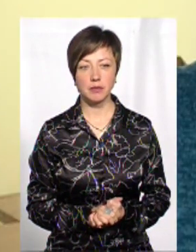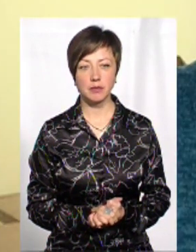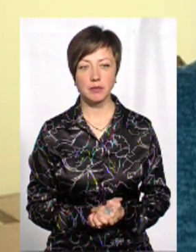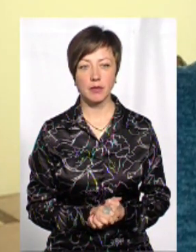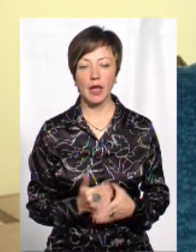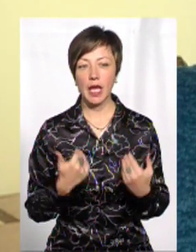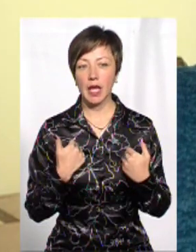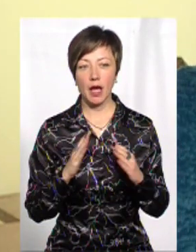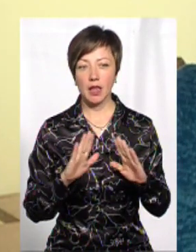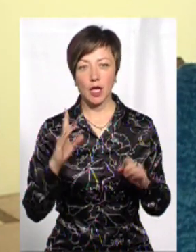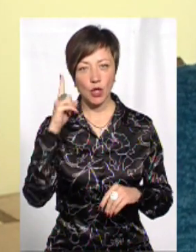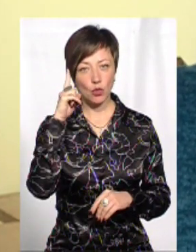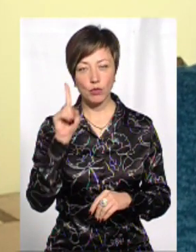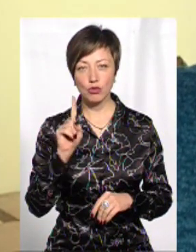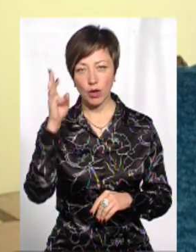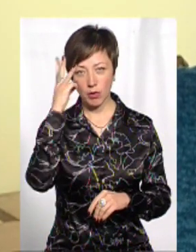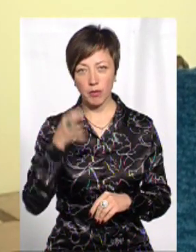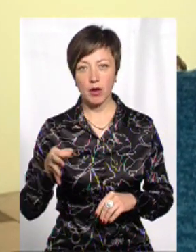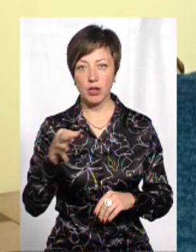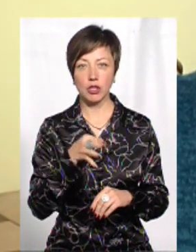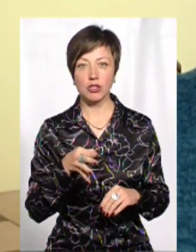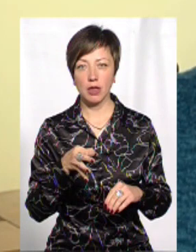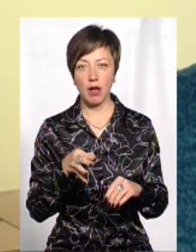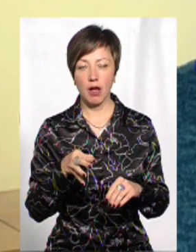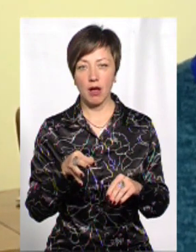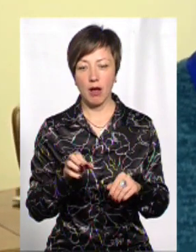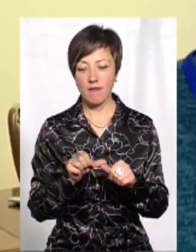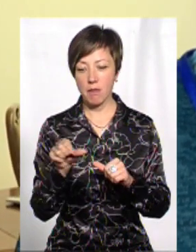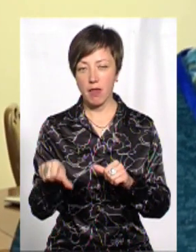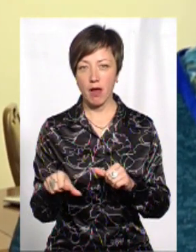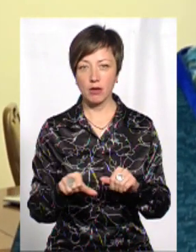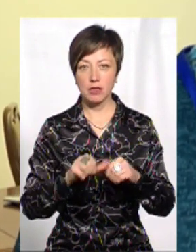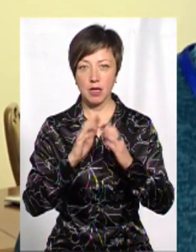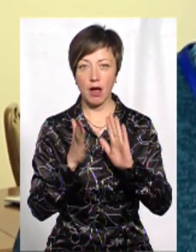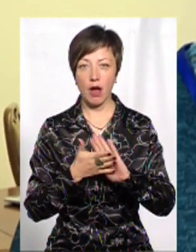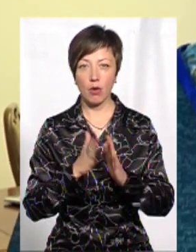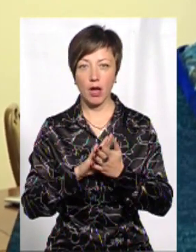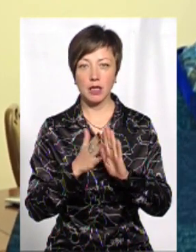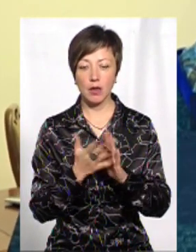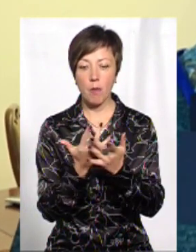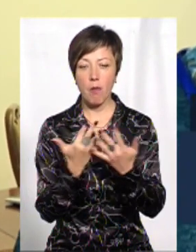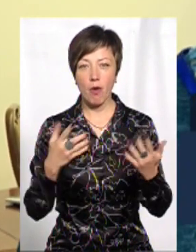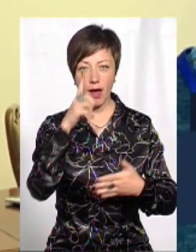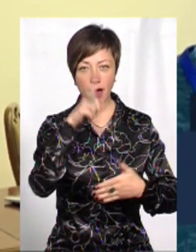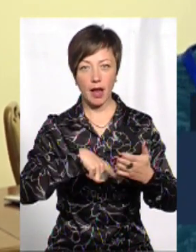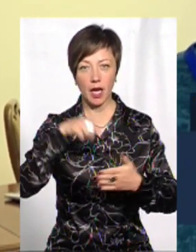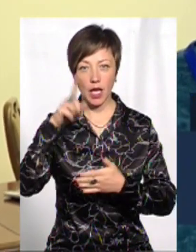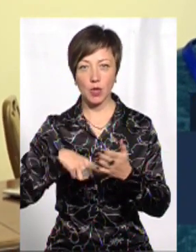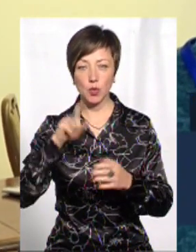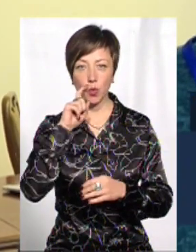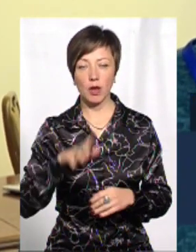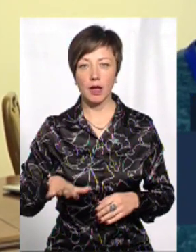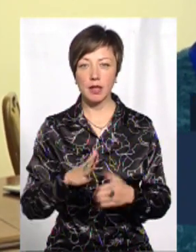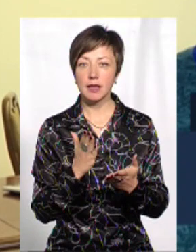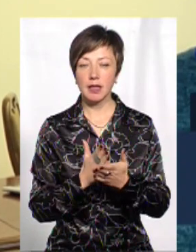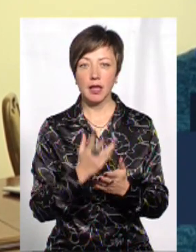Я не думаю, що Хмельниччина випадає із загальної картини, як ви сказали, полірелігійності України. Тут є не